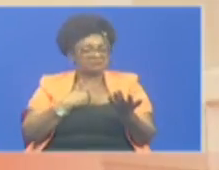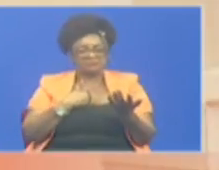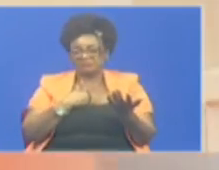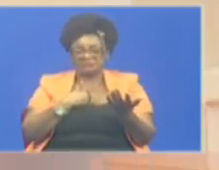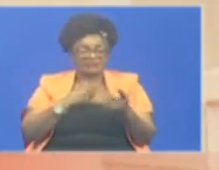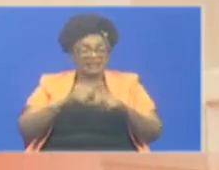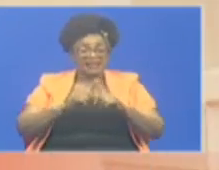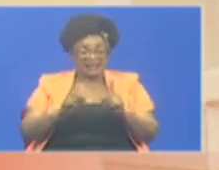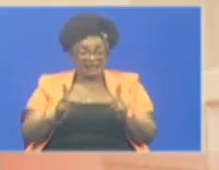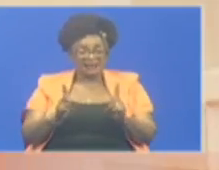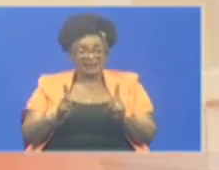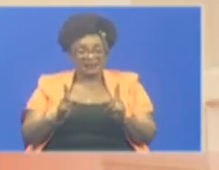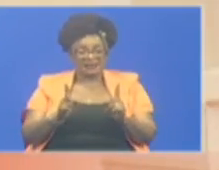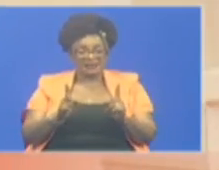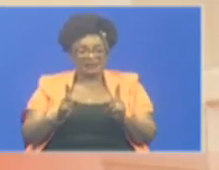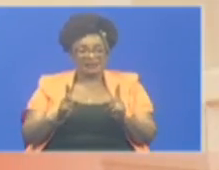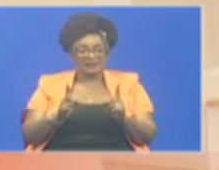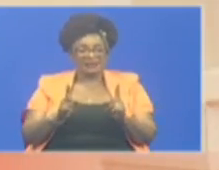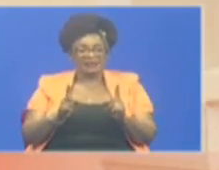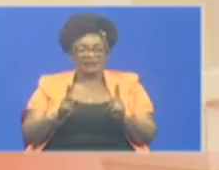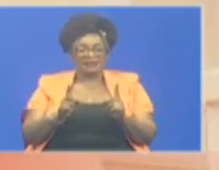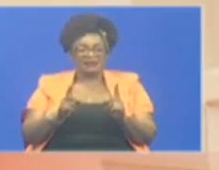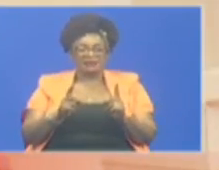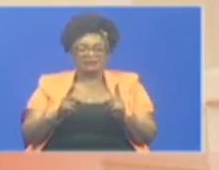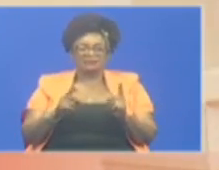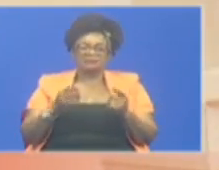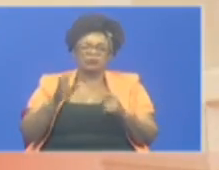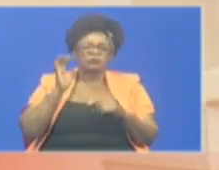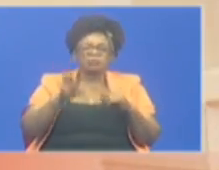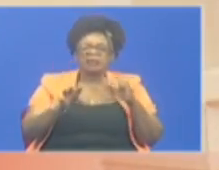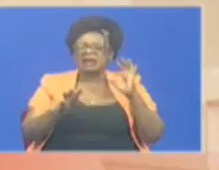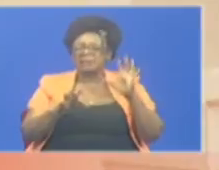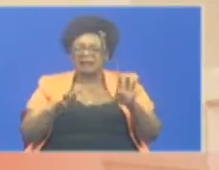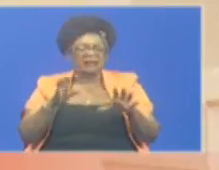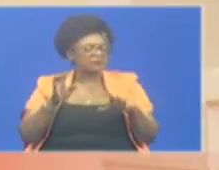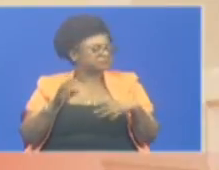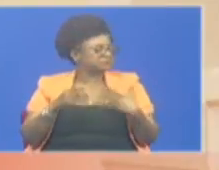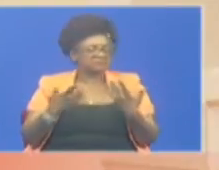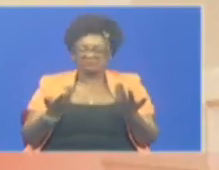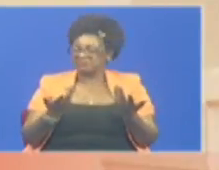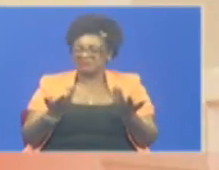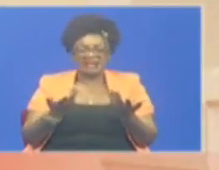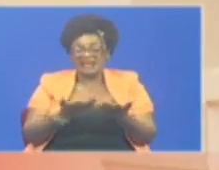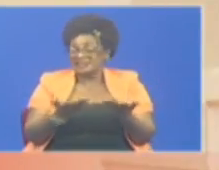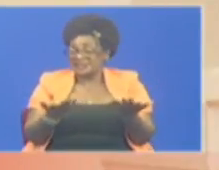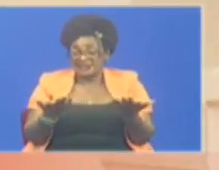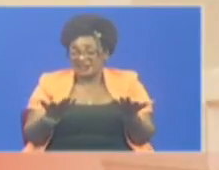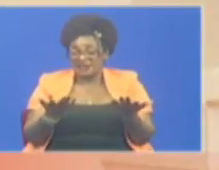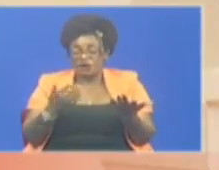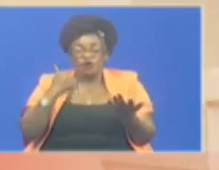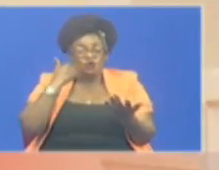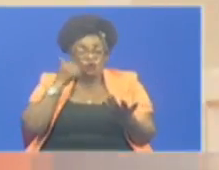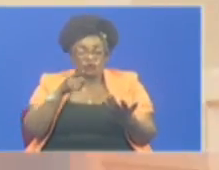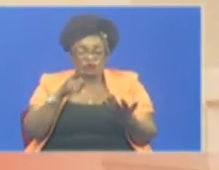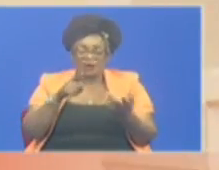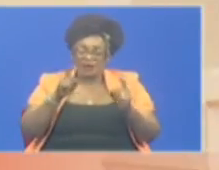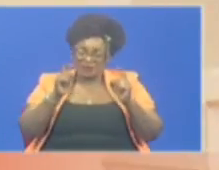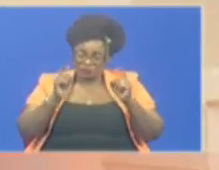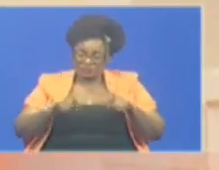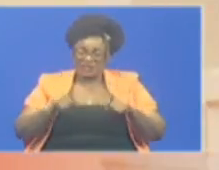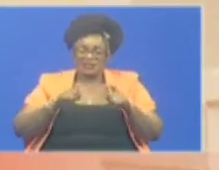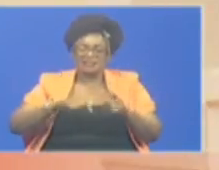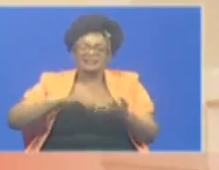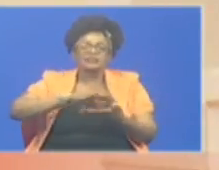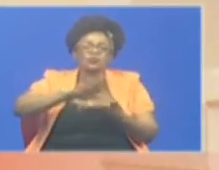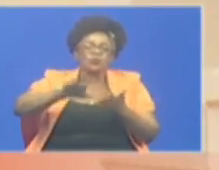Lakini kwa kutupiana maneno haitasaidia. Hii ugonjwa yatuhitaji sisi wote